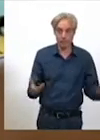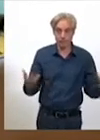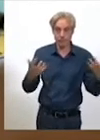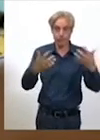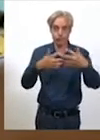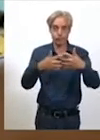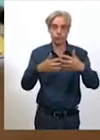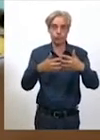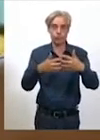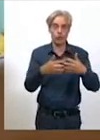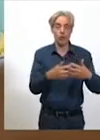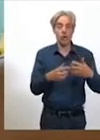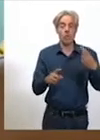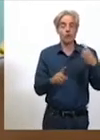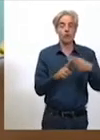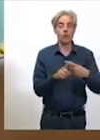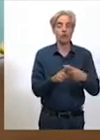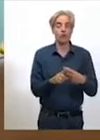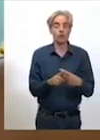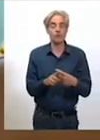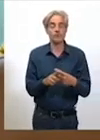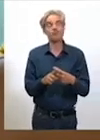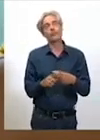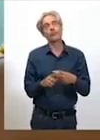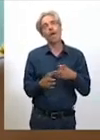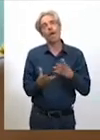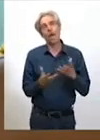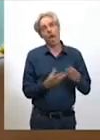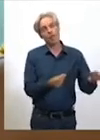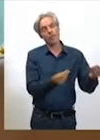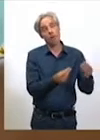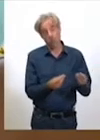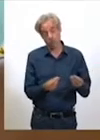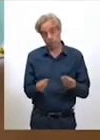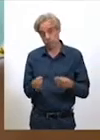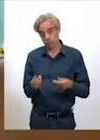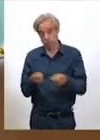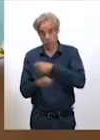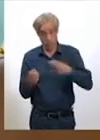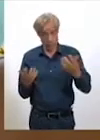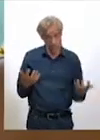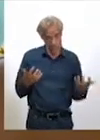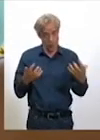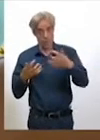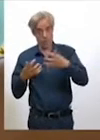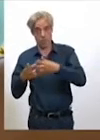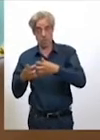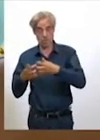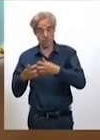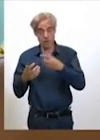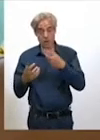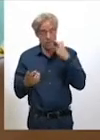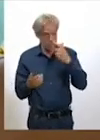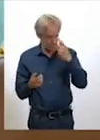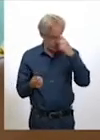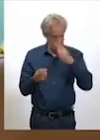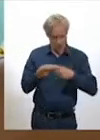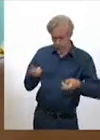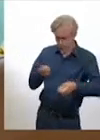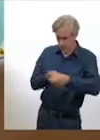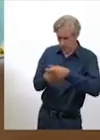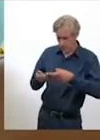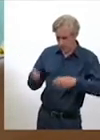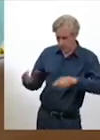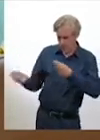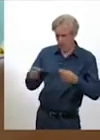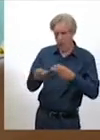rapprocher les habitants de l'économie, considérant que la maîtrise de ces questions, le débat public autour des questions économiques est un enjeu